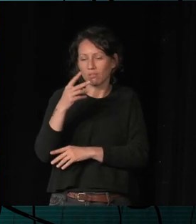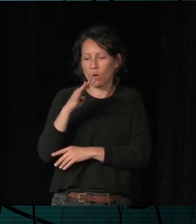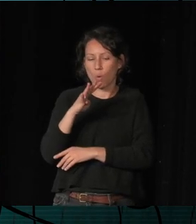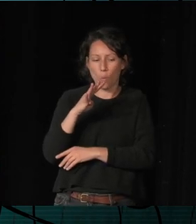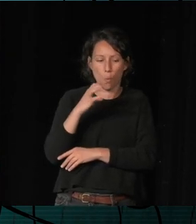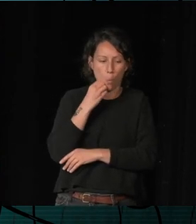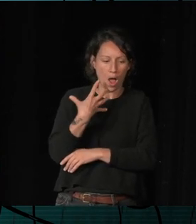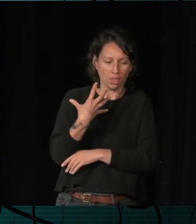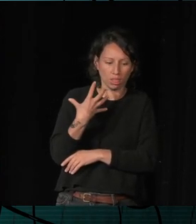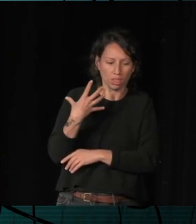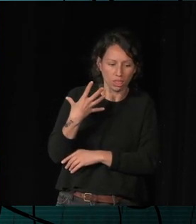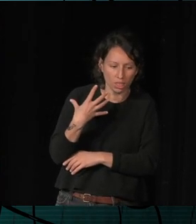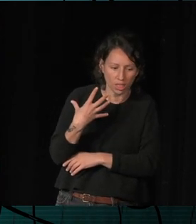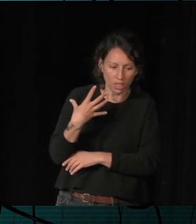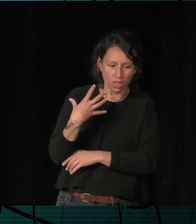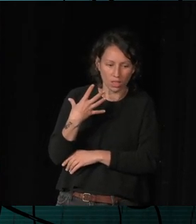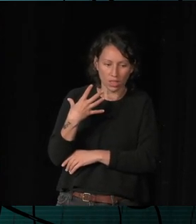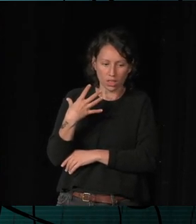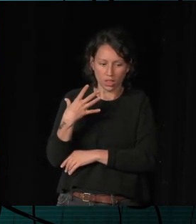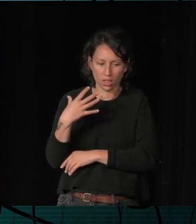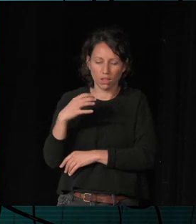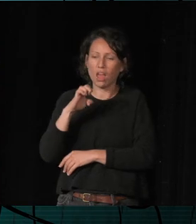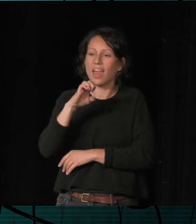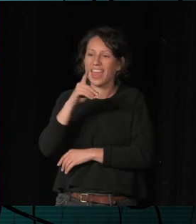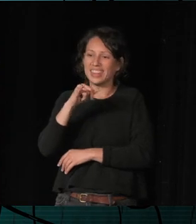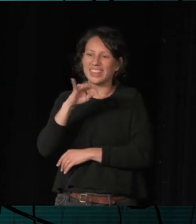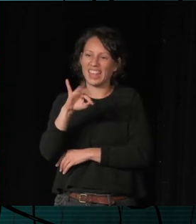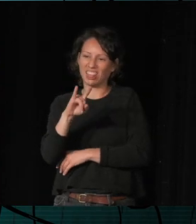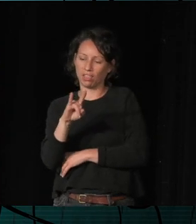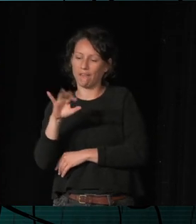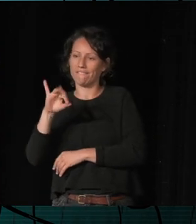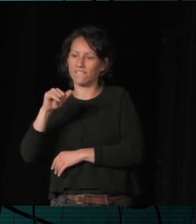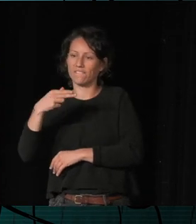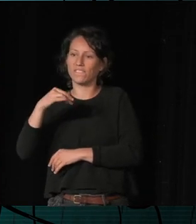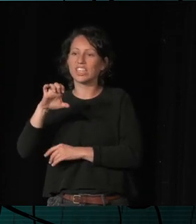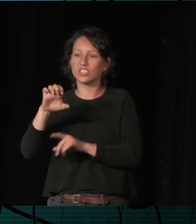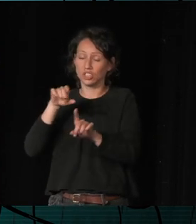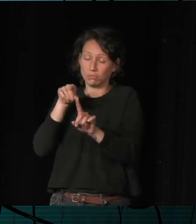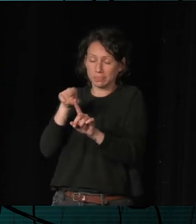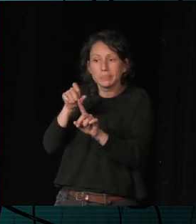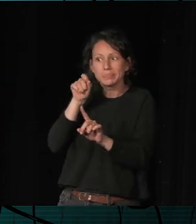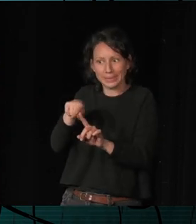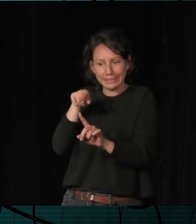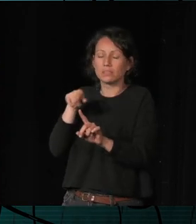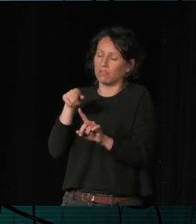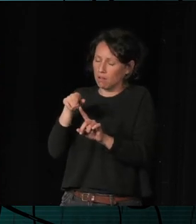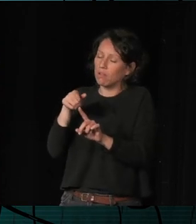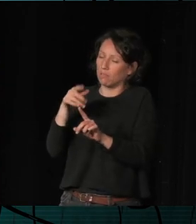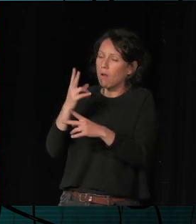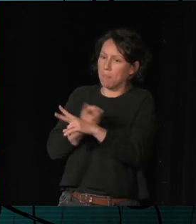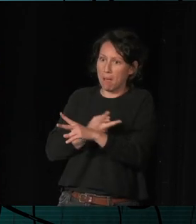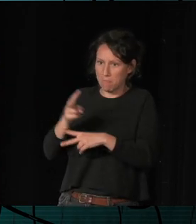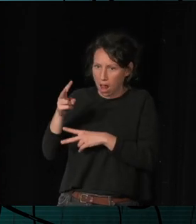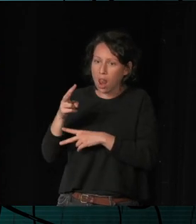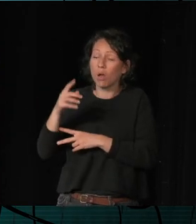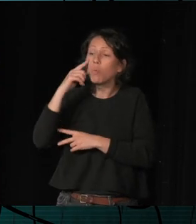Donc Edith Finch... Voilà, je ne vais pas m'étendre, mais voilà, c'est vraiment, ça a été testé, approuvé, c'est-à-dire des gens qui sont non-gamers, des potes de papa,